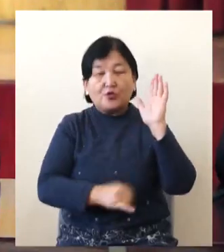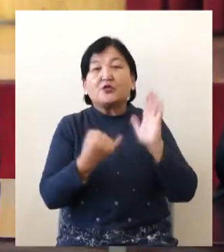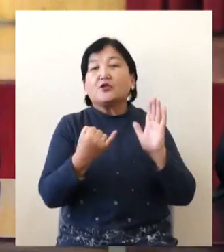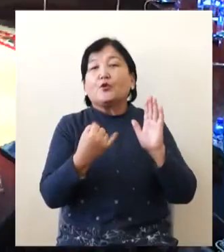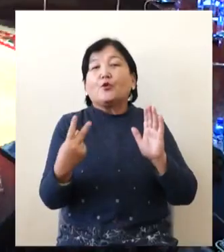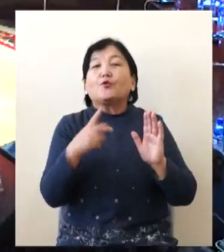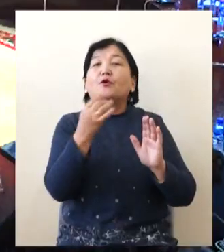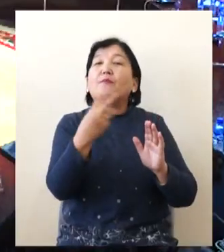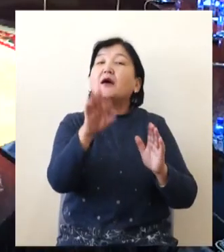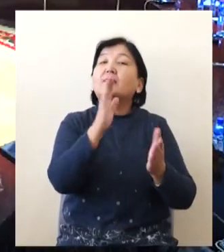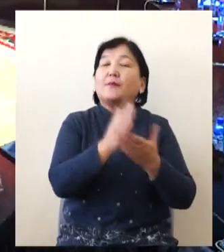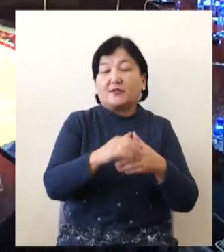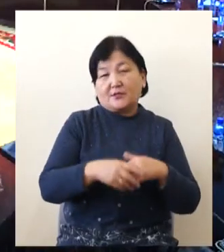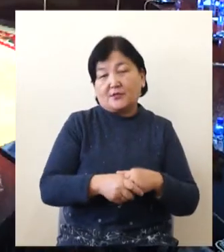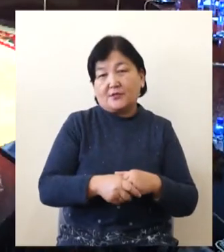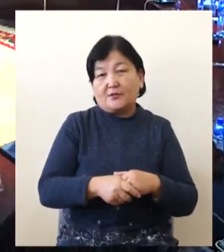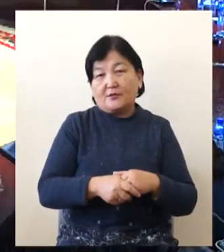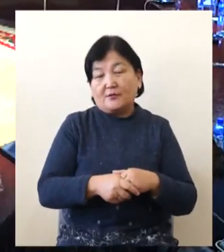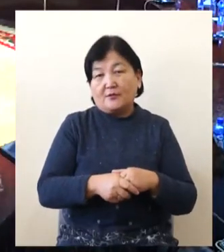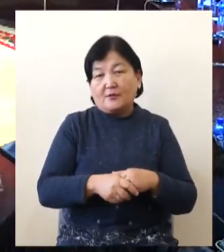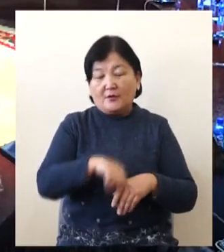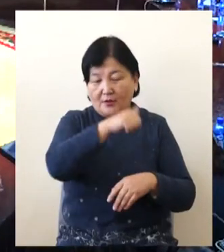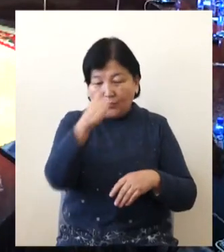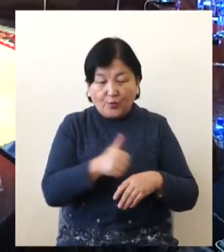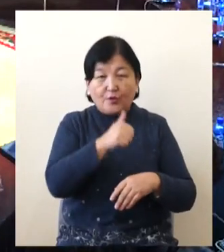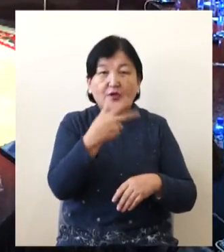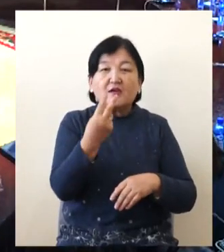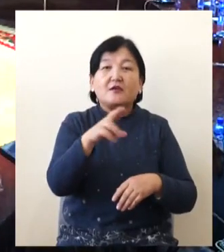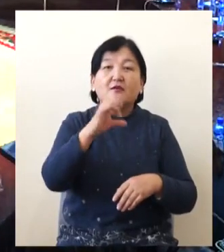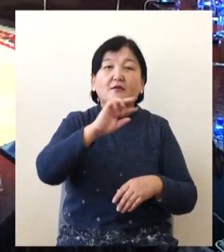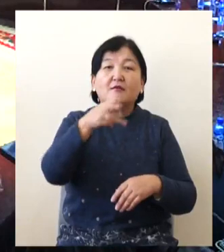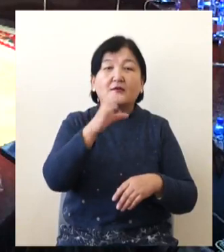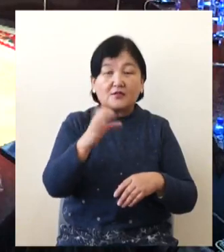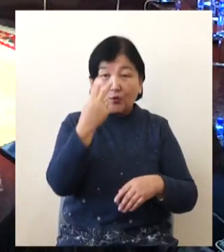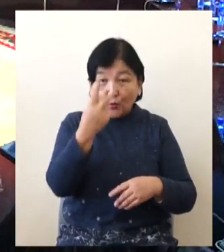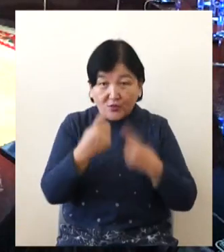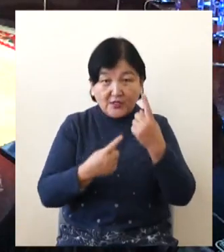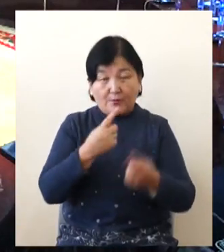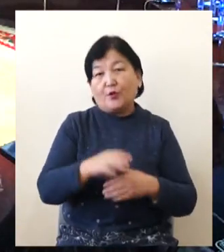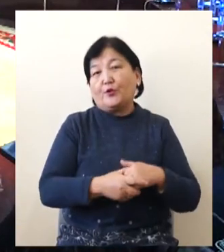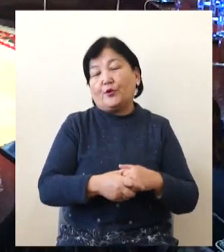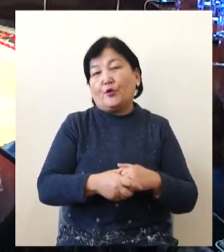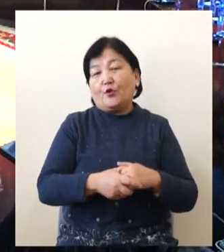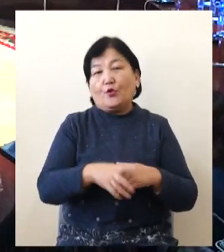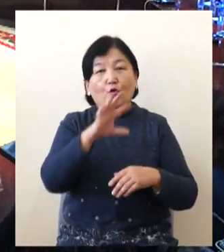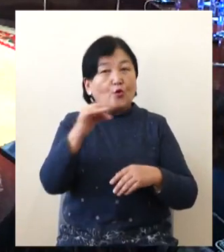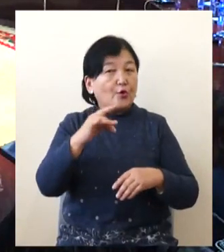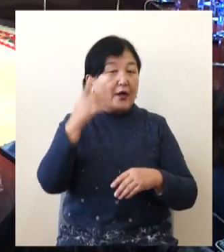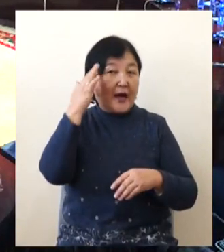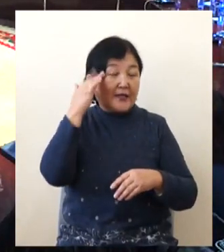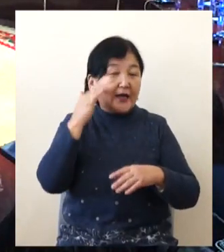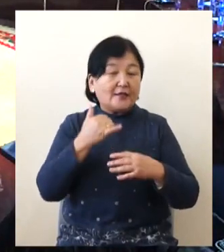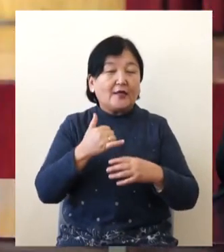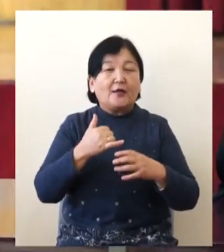баг. За, тэгээд энэ индексийн аж холбогдол нь бусад оронтой харьцуулахад хаана байна